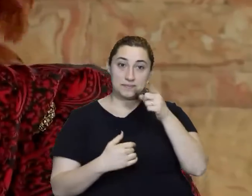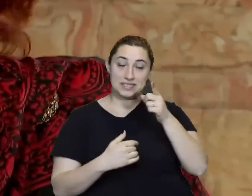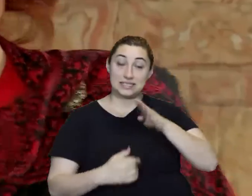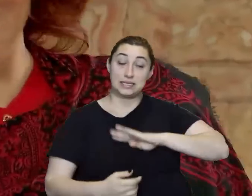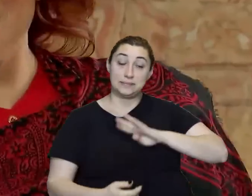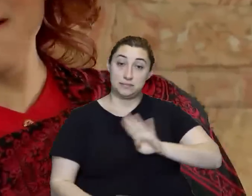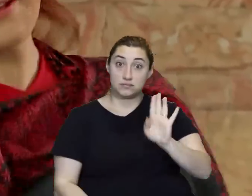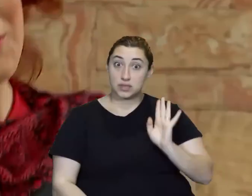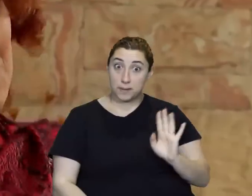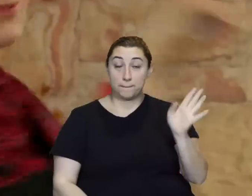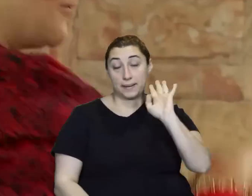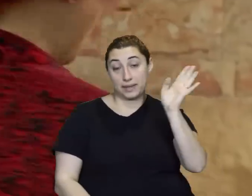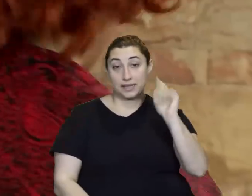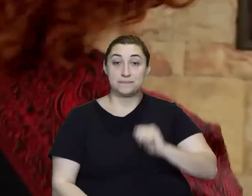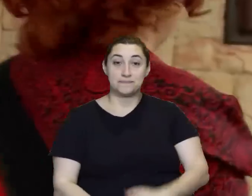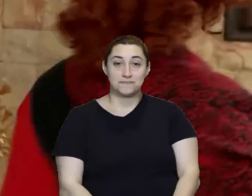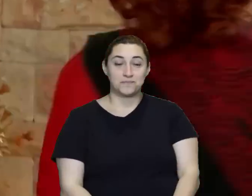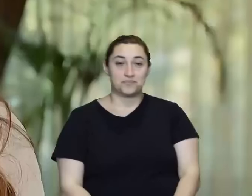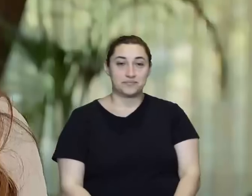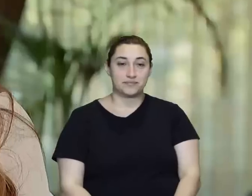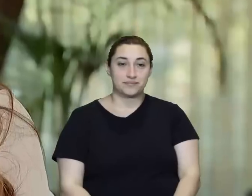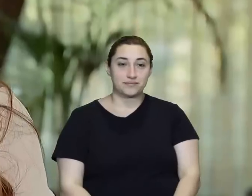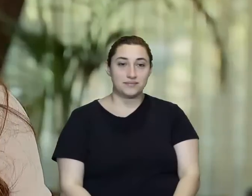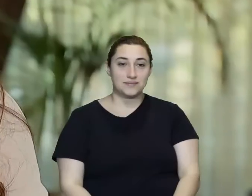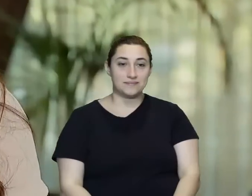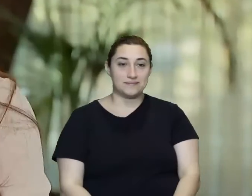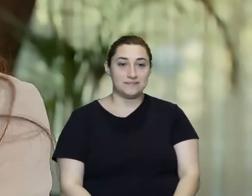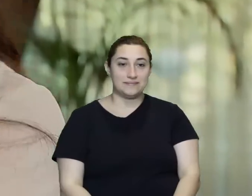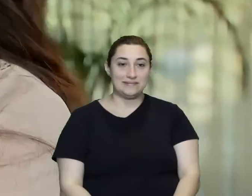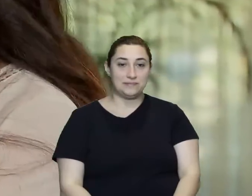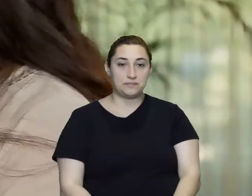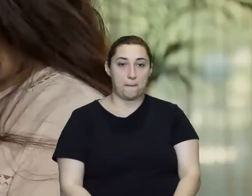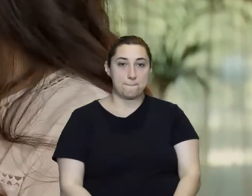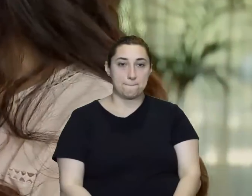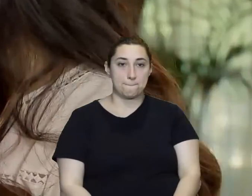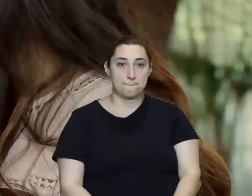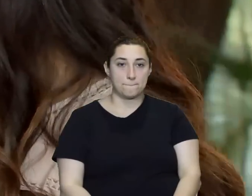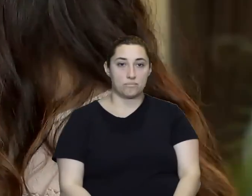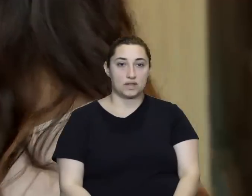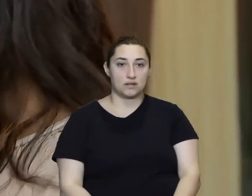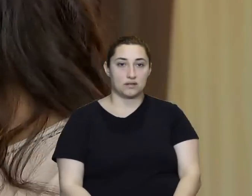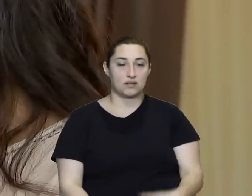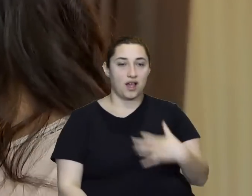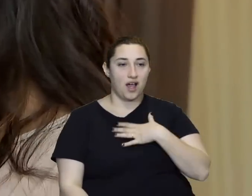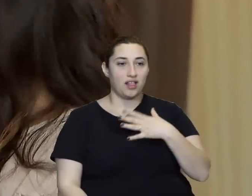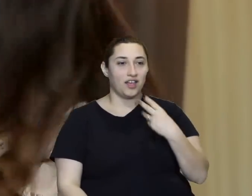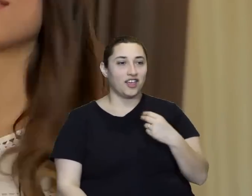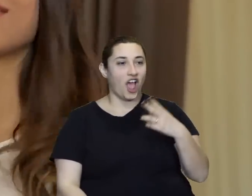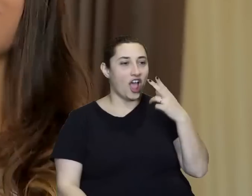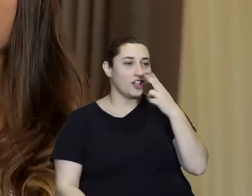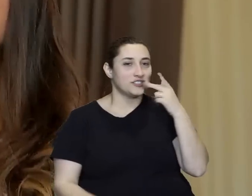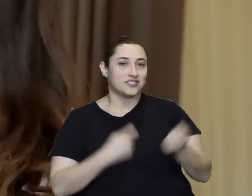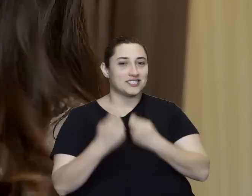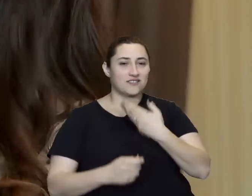de sabrediyorsun, tamam. Hadi görüşürüz. Ayşe gülerek bakıp Nihat'a döndü. Halam iyice kendini kaptırdı bu